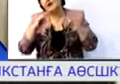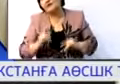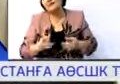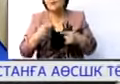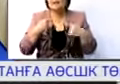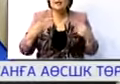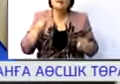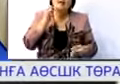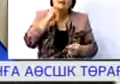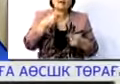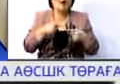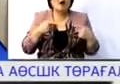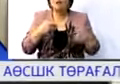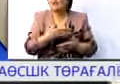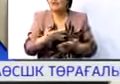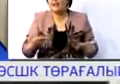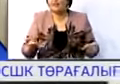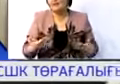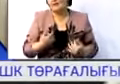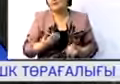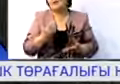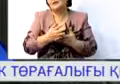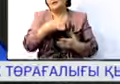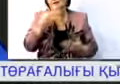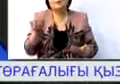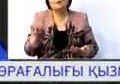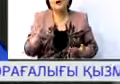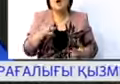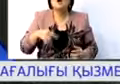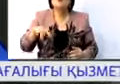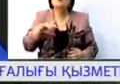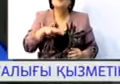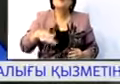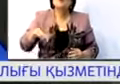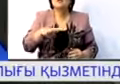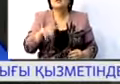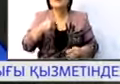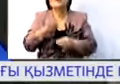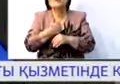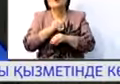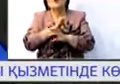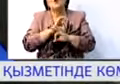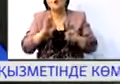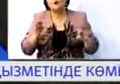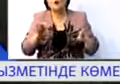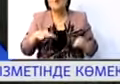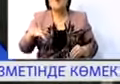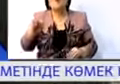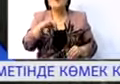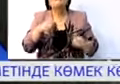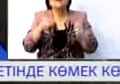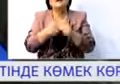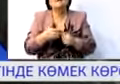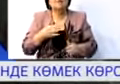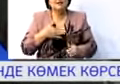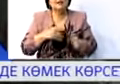бар. Барлықты әртүрлі сала десемде қателеспейтін шығармын. Республика көлеміндегі ең үздік облыстардың қатарында біз